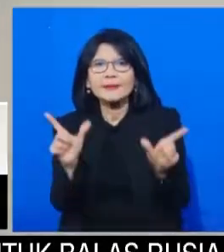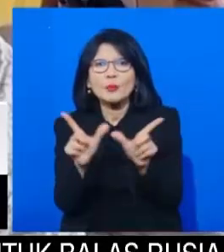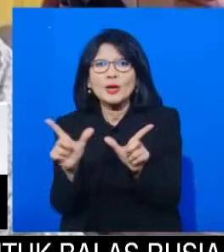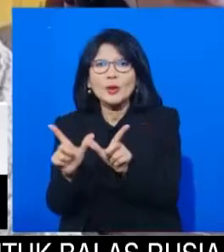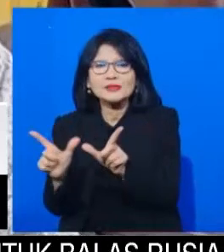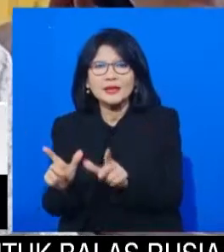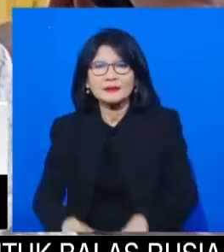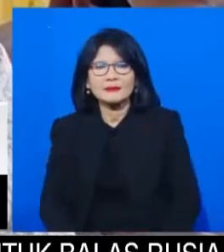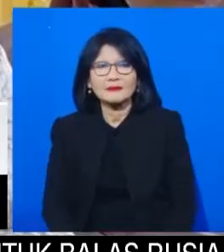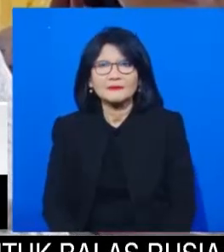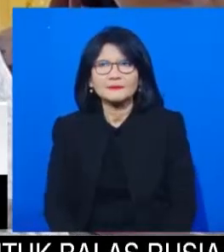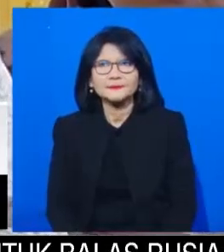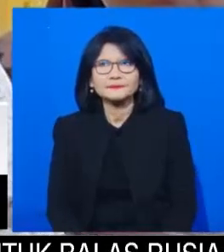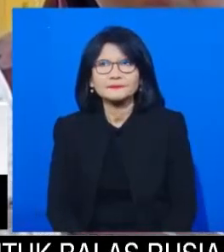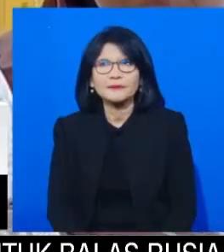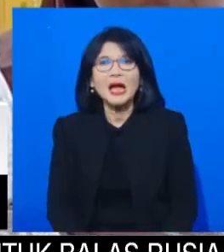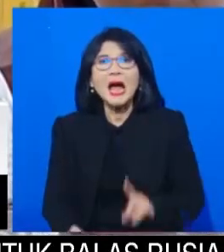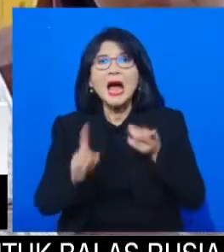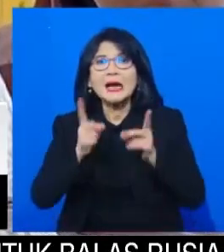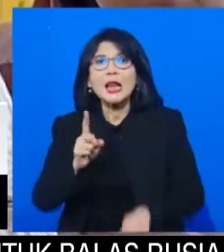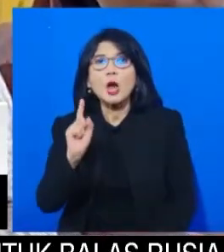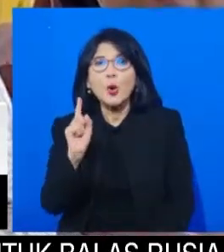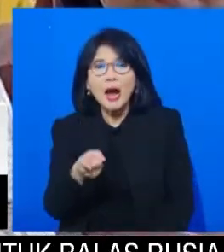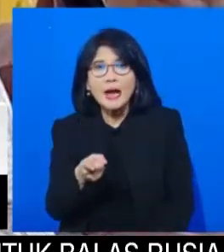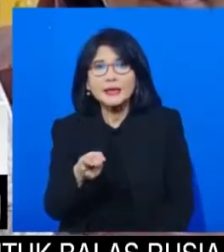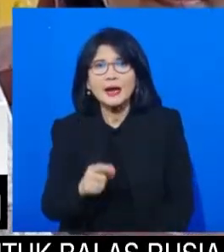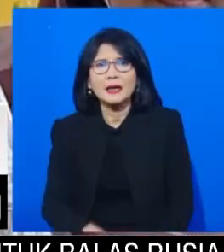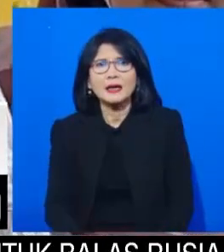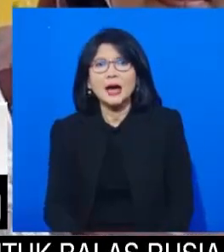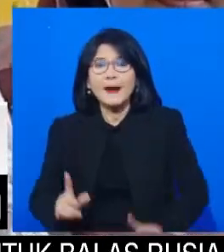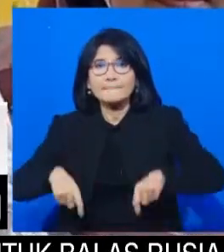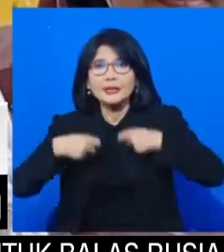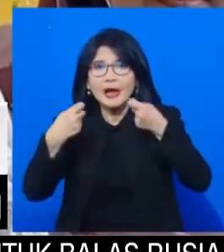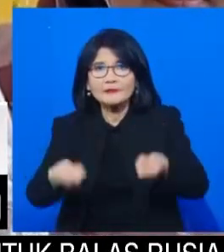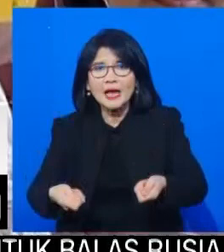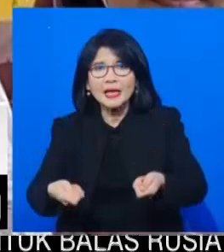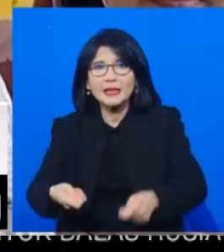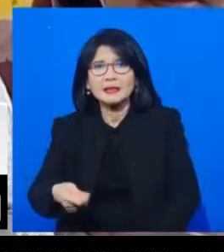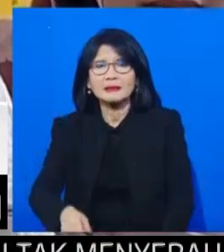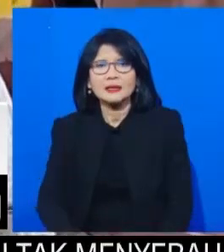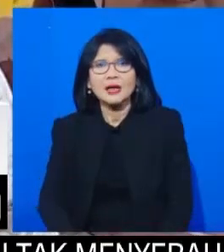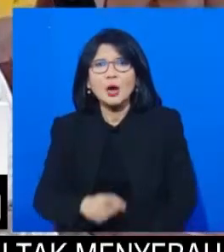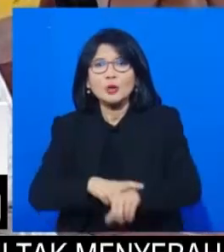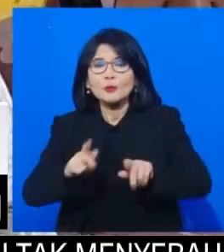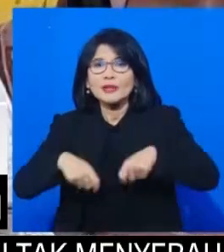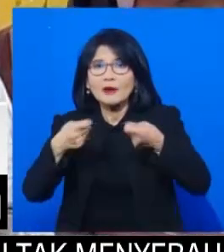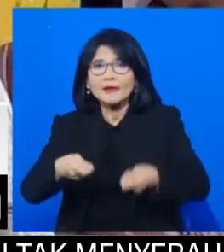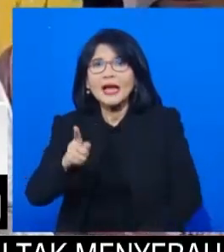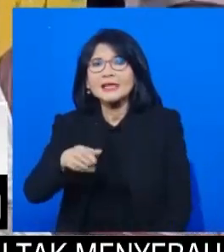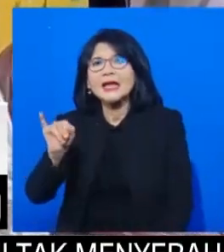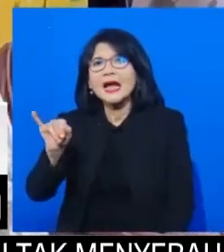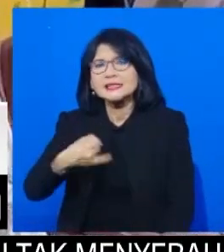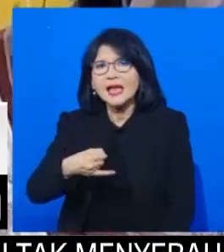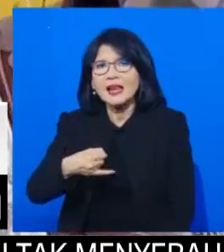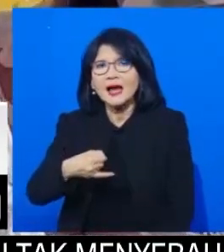Oh gitu. Itu apabila ada dalam melakukan pendaftaran, ya dia melakukan pendaftaran salah dalam menentukan